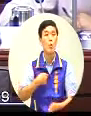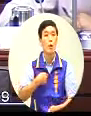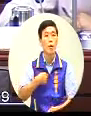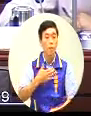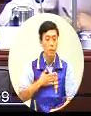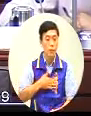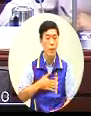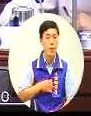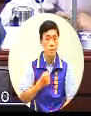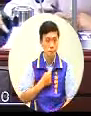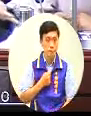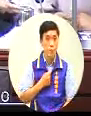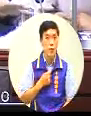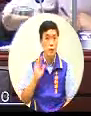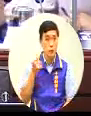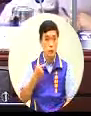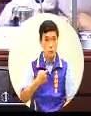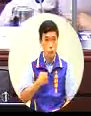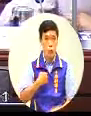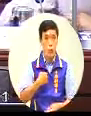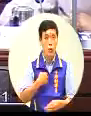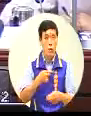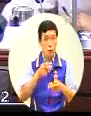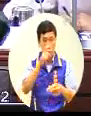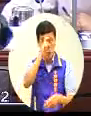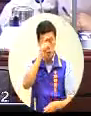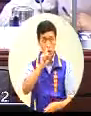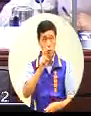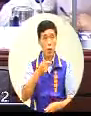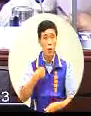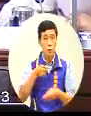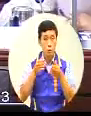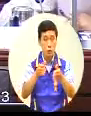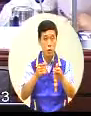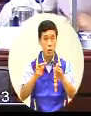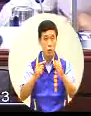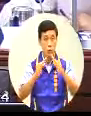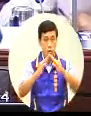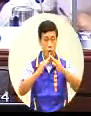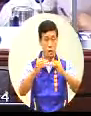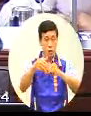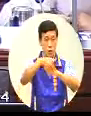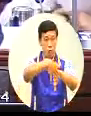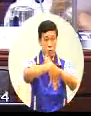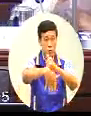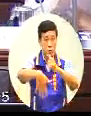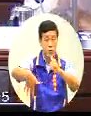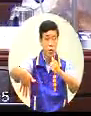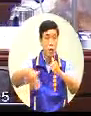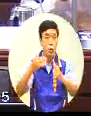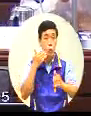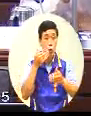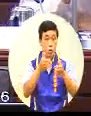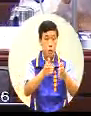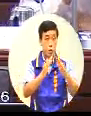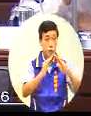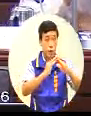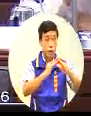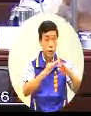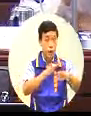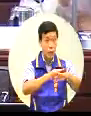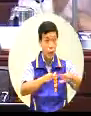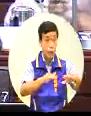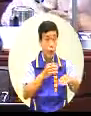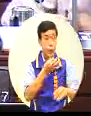但是我也要希望说我会跟市府的团队，如果没有安全的问题，我们